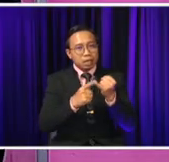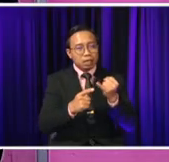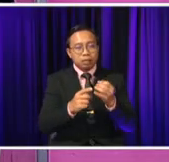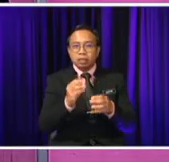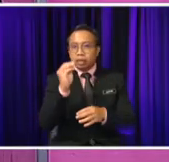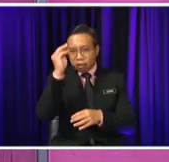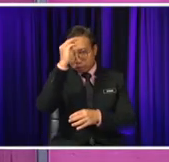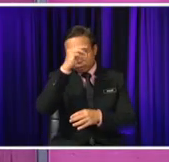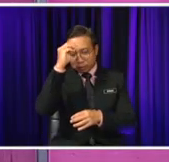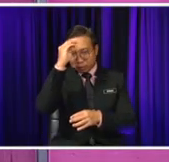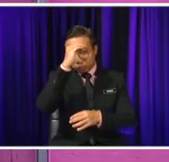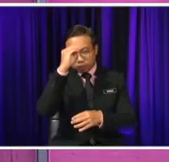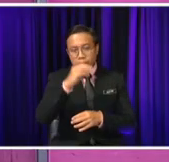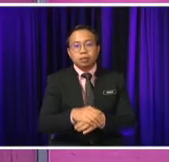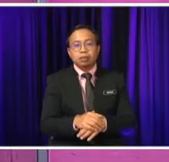Wasallam